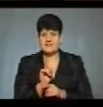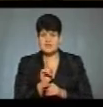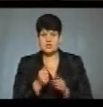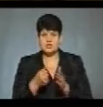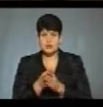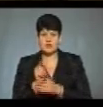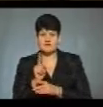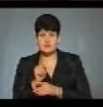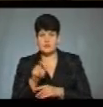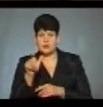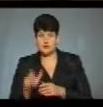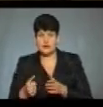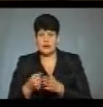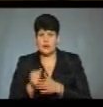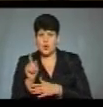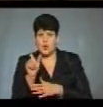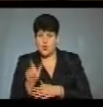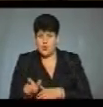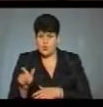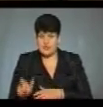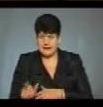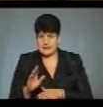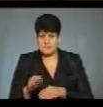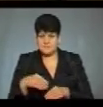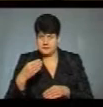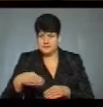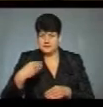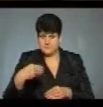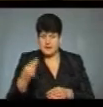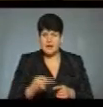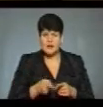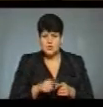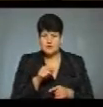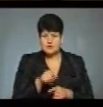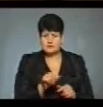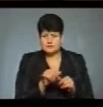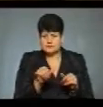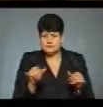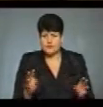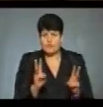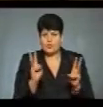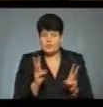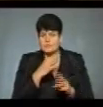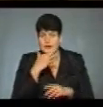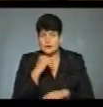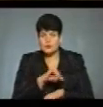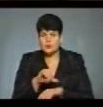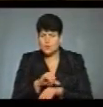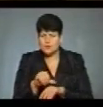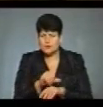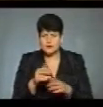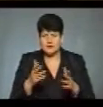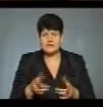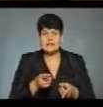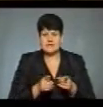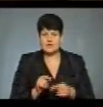свічки, від людини до людини і поширення цього вифлеємського вогню через безліч кордонів і